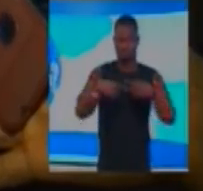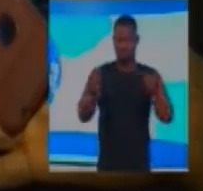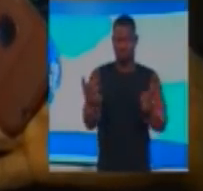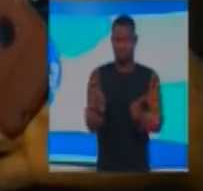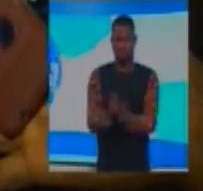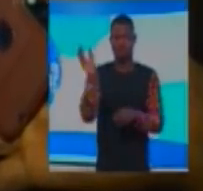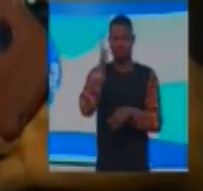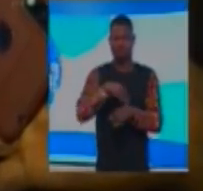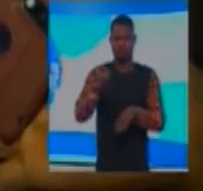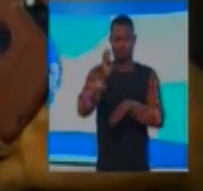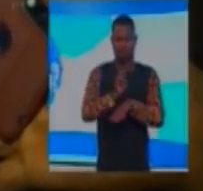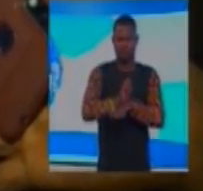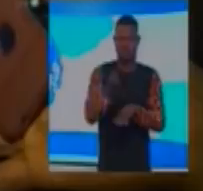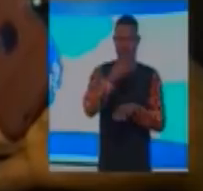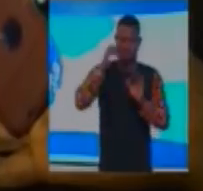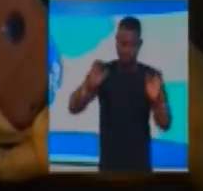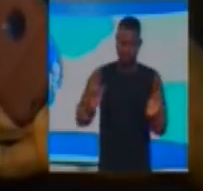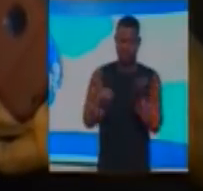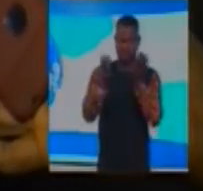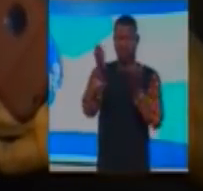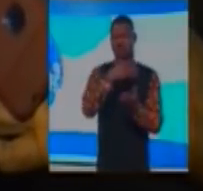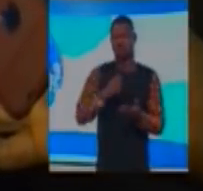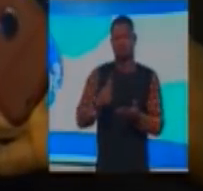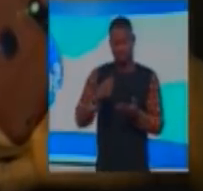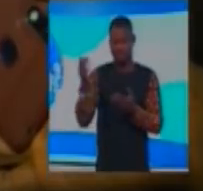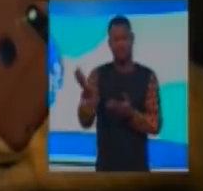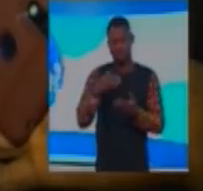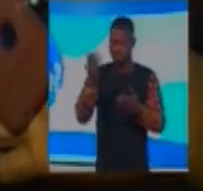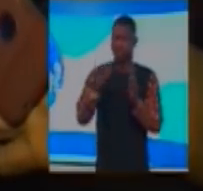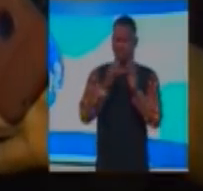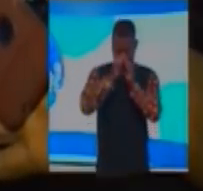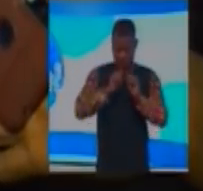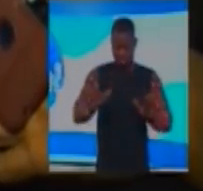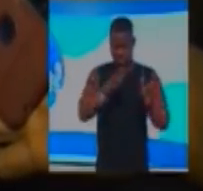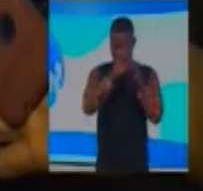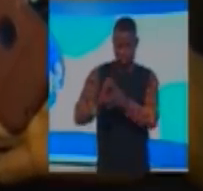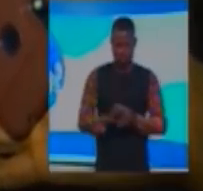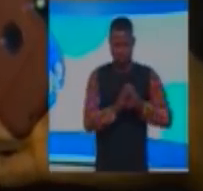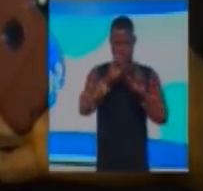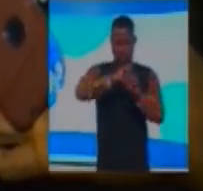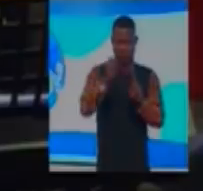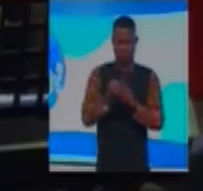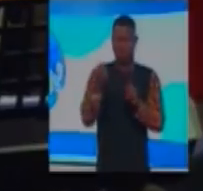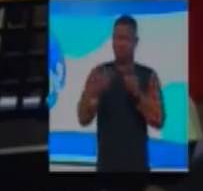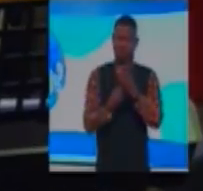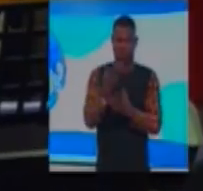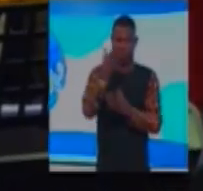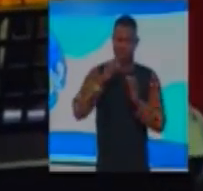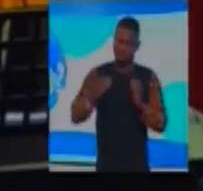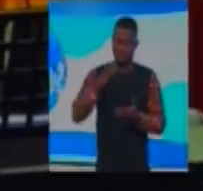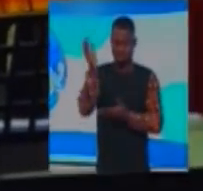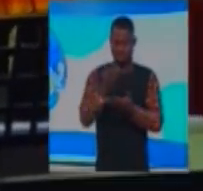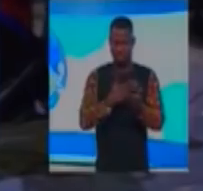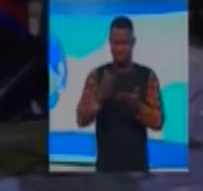de valeurs, telles que cultiver la paix, cultiver la cohésion sociale et promouvoir de façon générale le chant choral. Les